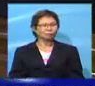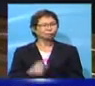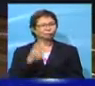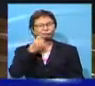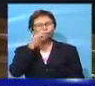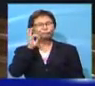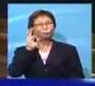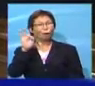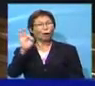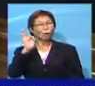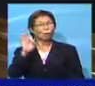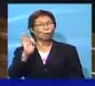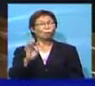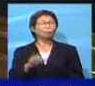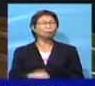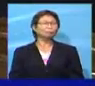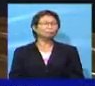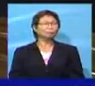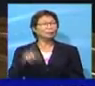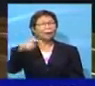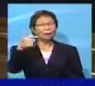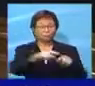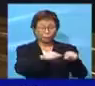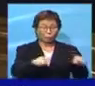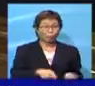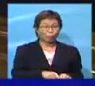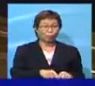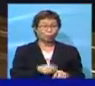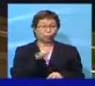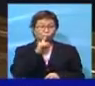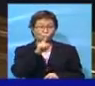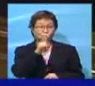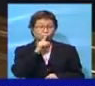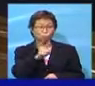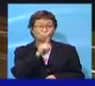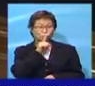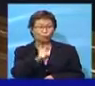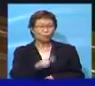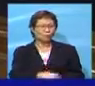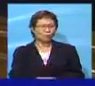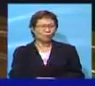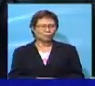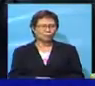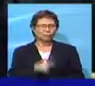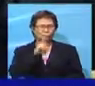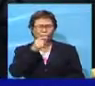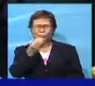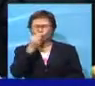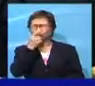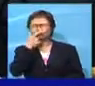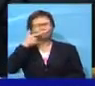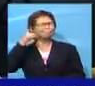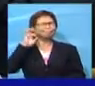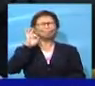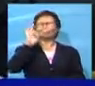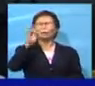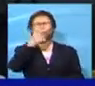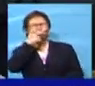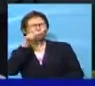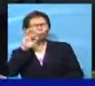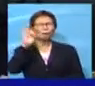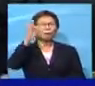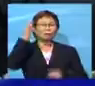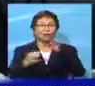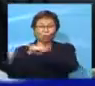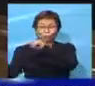Selain daripada tempat dia memang stylo lah orang cakap, memang urban. Makanan kat sini pun sedap. Jadi kalau anda datang kat